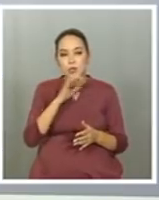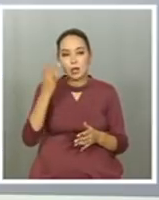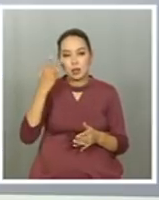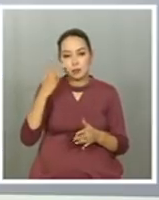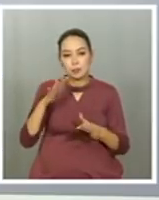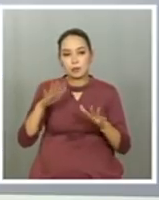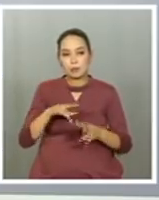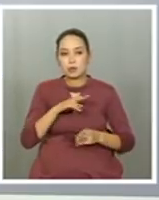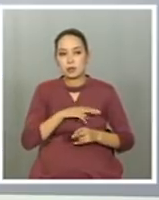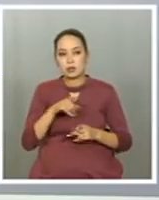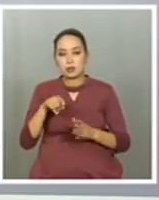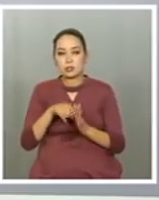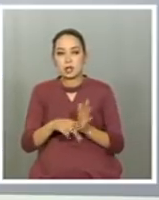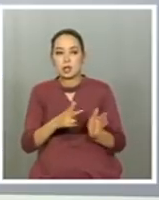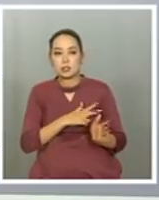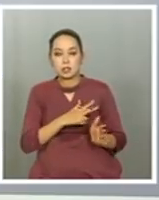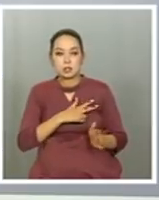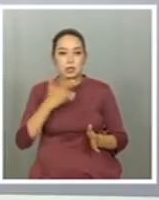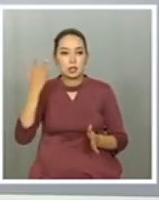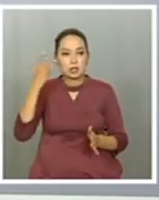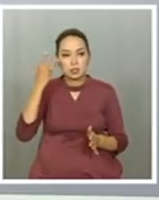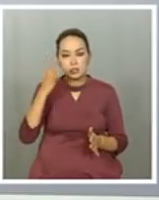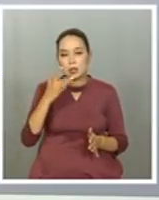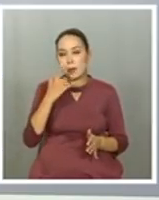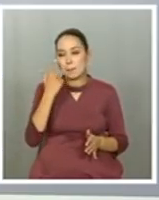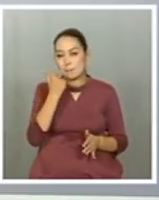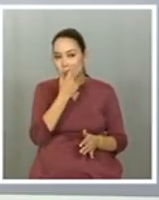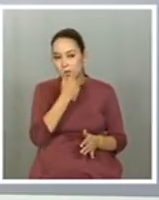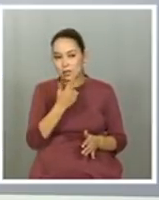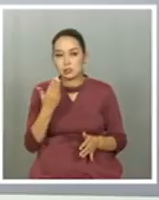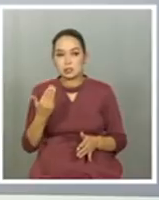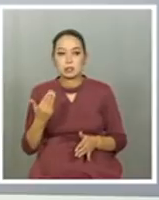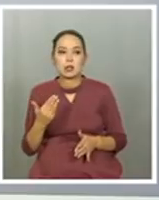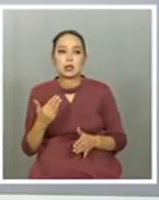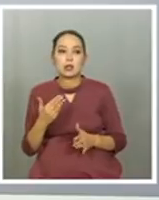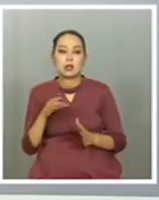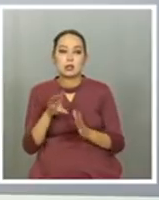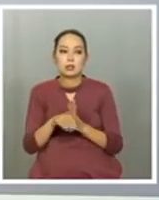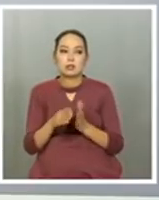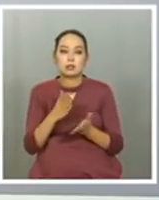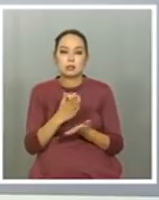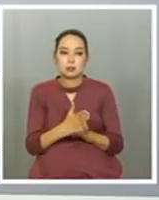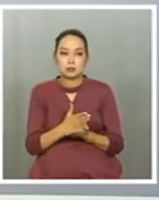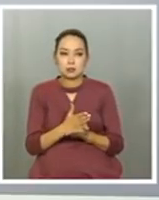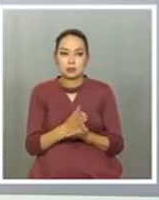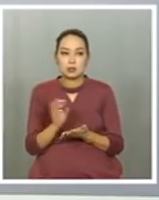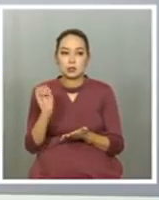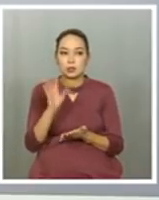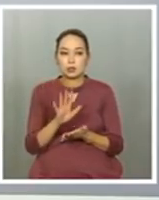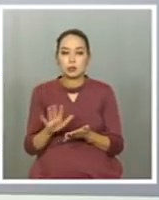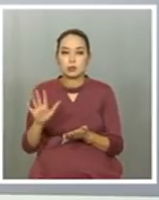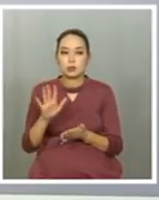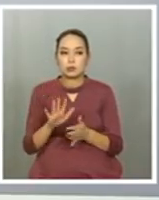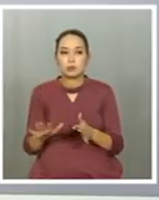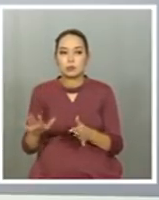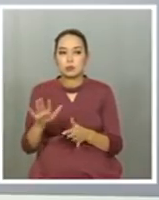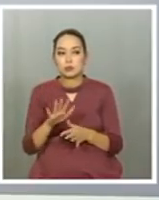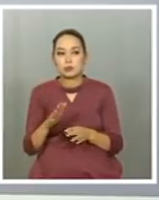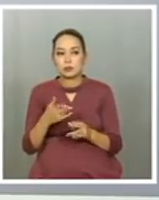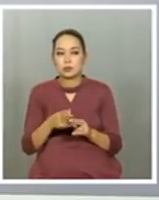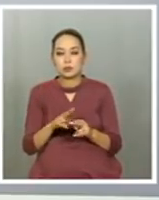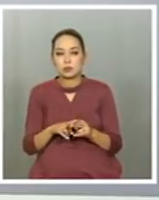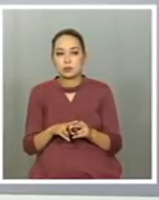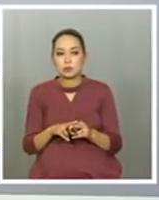Оған Канада, АҚШ, Мексика мемлекеттерін жатқызамыз. Ал енді Еуропалық одақтың келесі